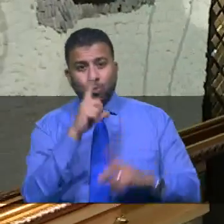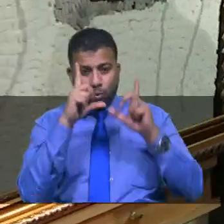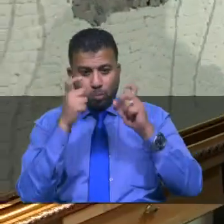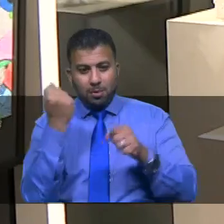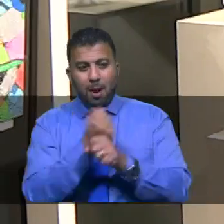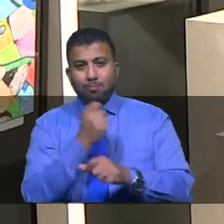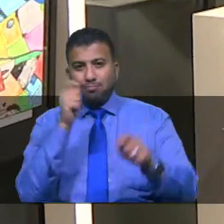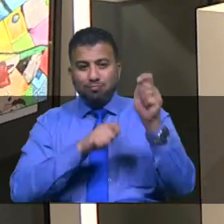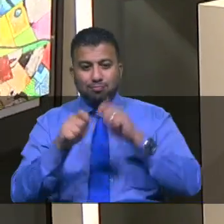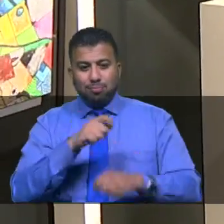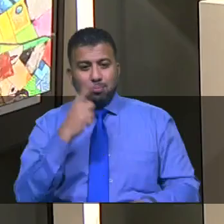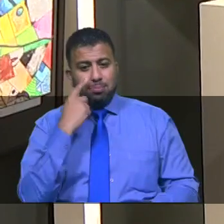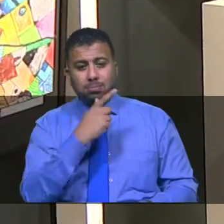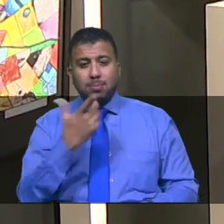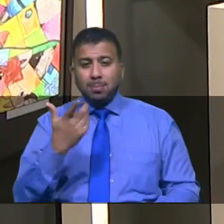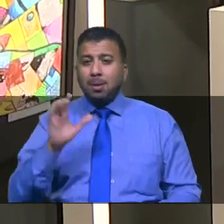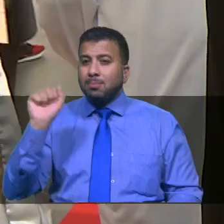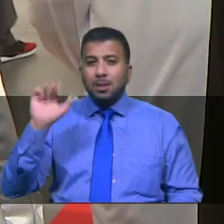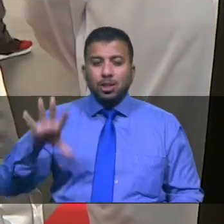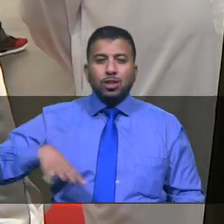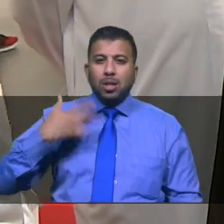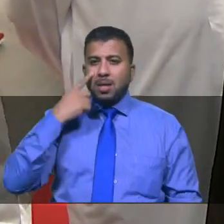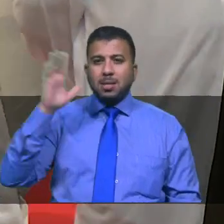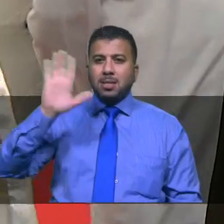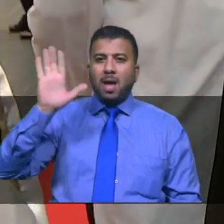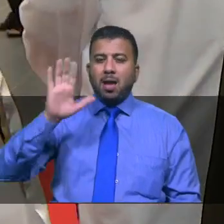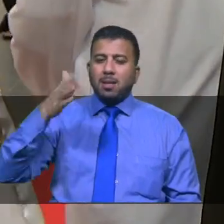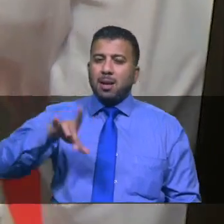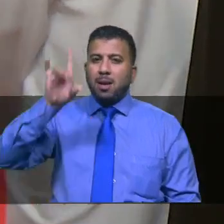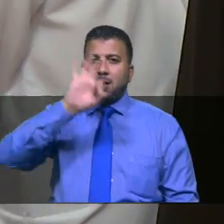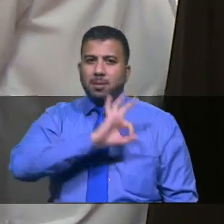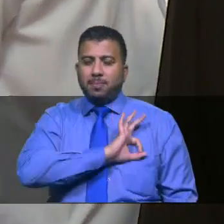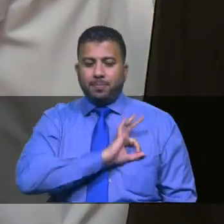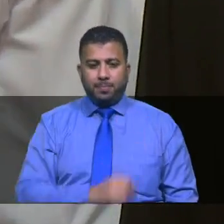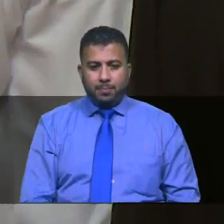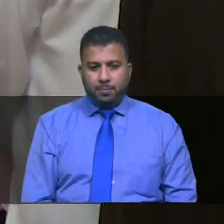أعمال هذا العام حول القائد الراحل الشيخ زايد بن سلطان طيب الله ثراه.